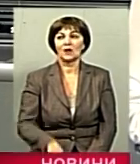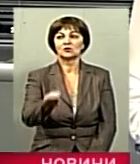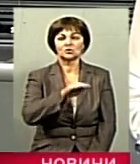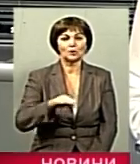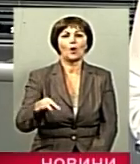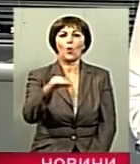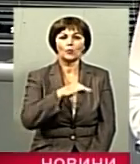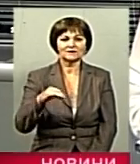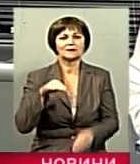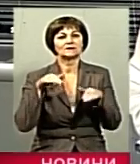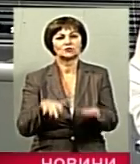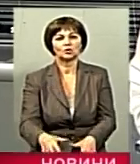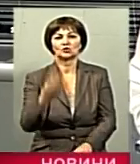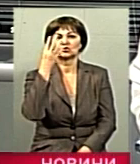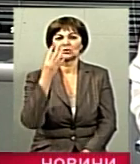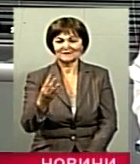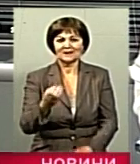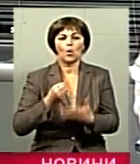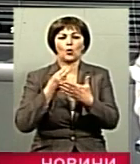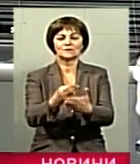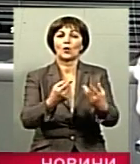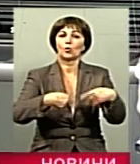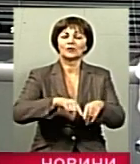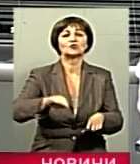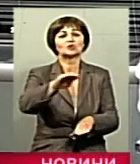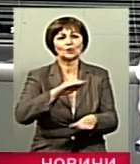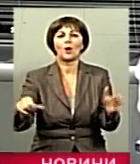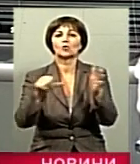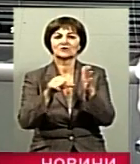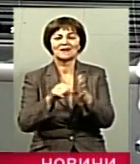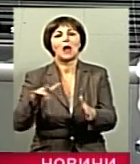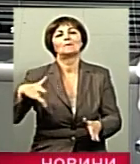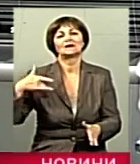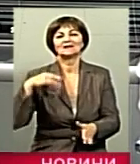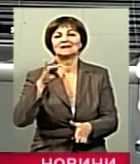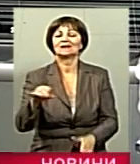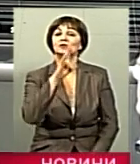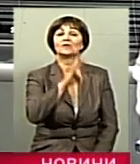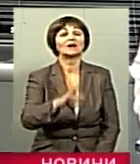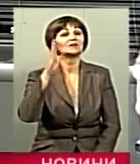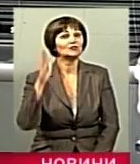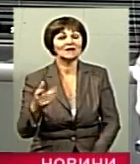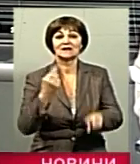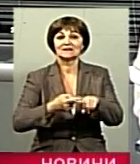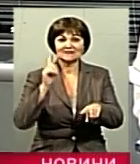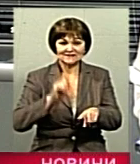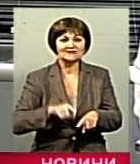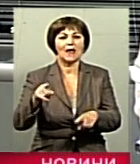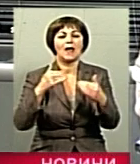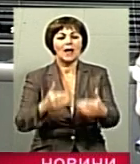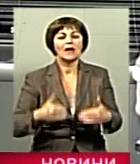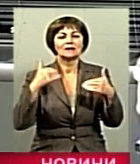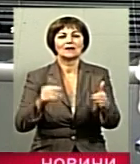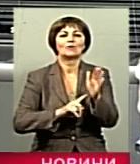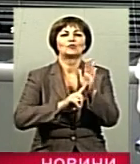В Житомирській області діятимуть 4 госпітальні округи – Житомирський, Коростенський, Бердичівський та Новоград-Волинський. Це черговий етап